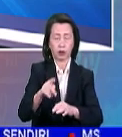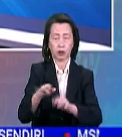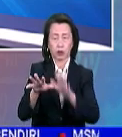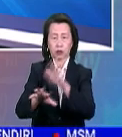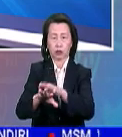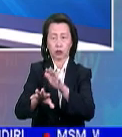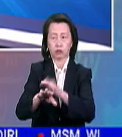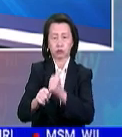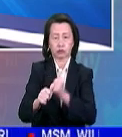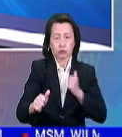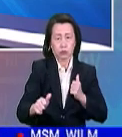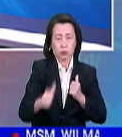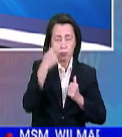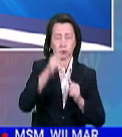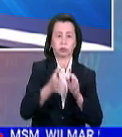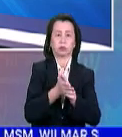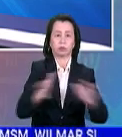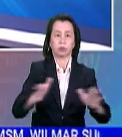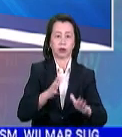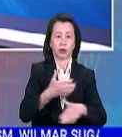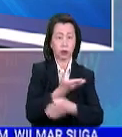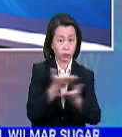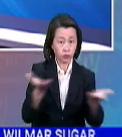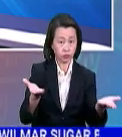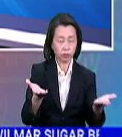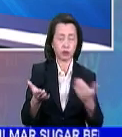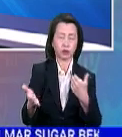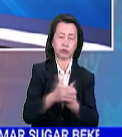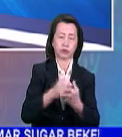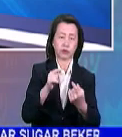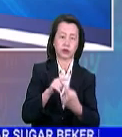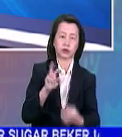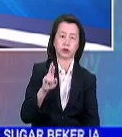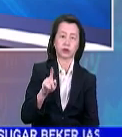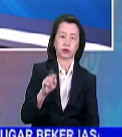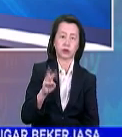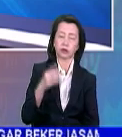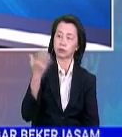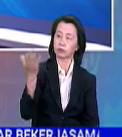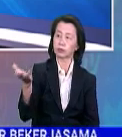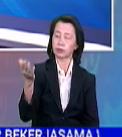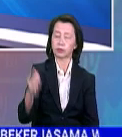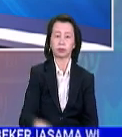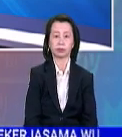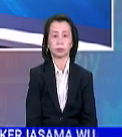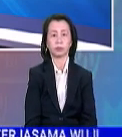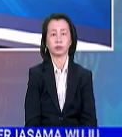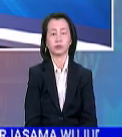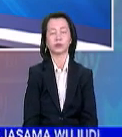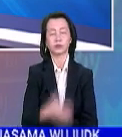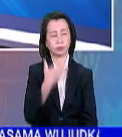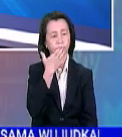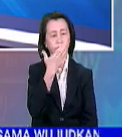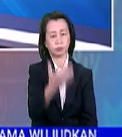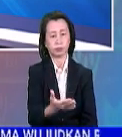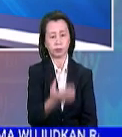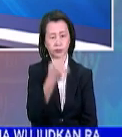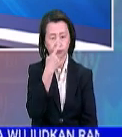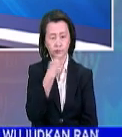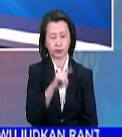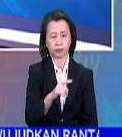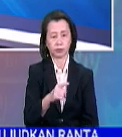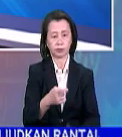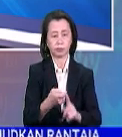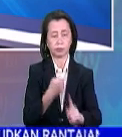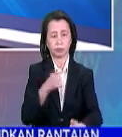tempat sesaat demi keselamatannya semua kembali bersama Atikah diangkasa Presley genetika sebagai TNI saya untuk